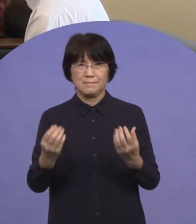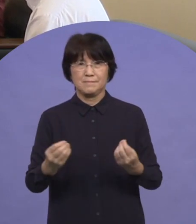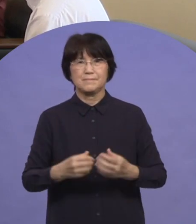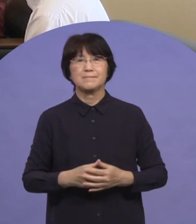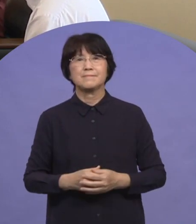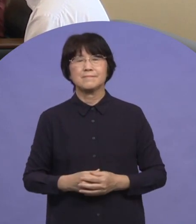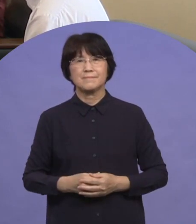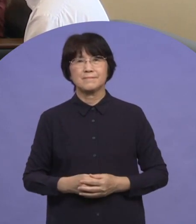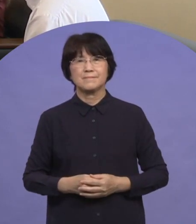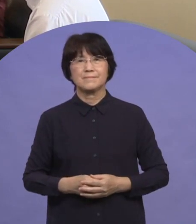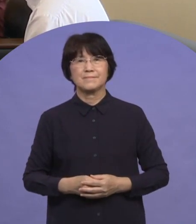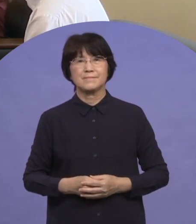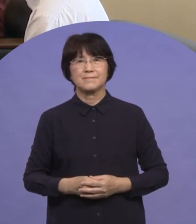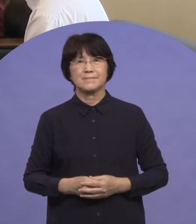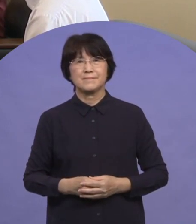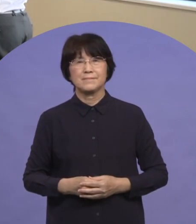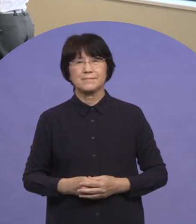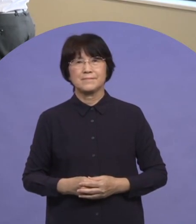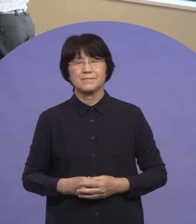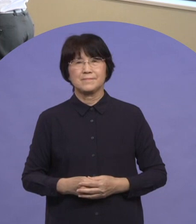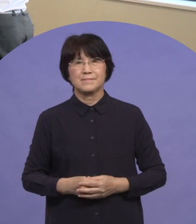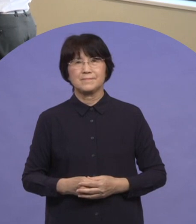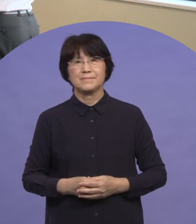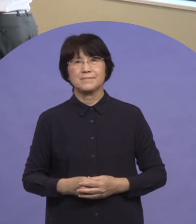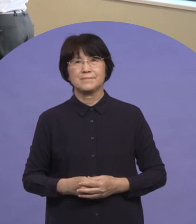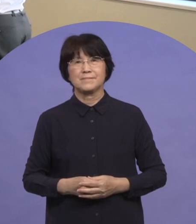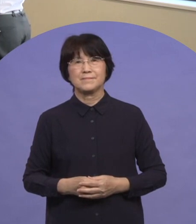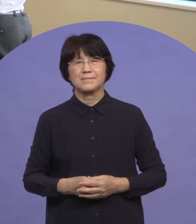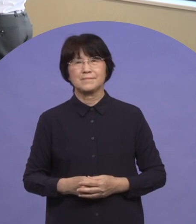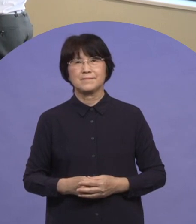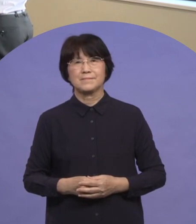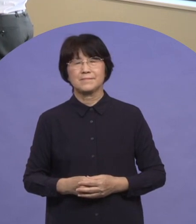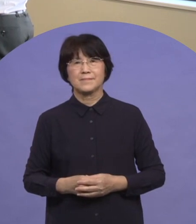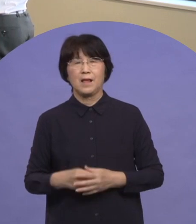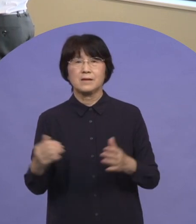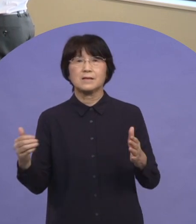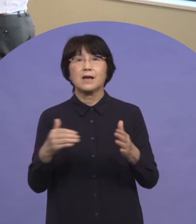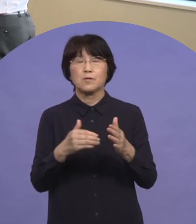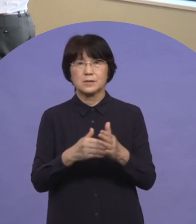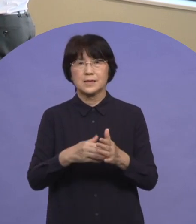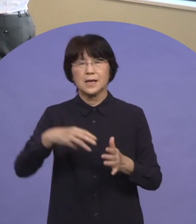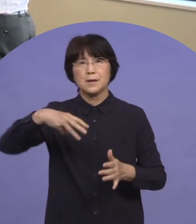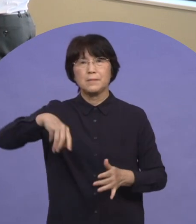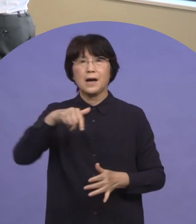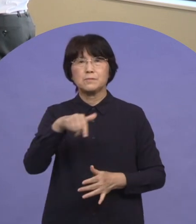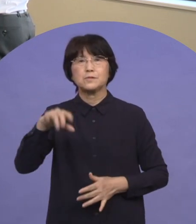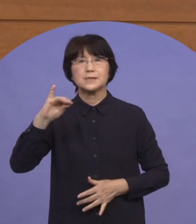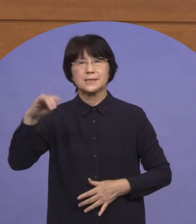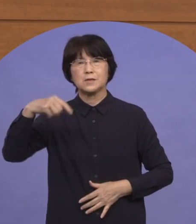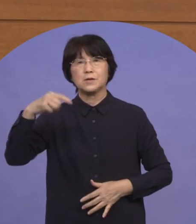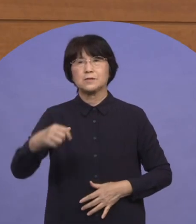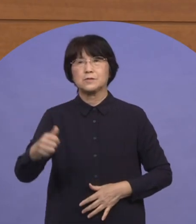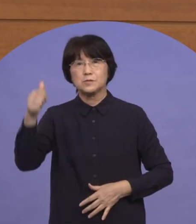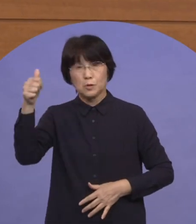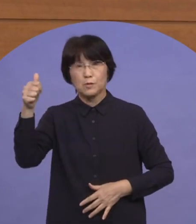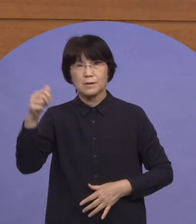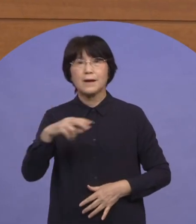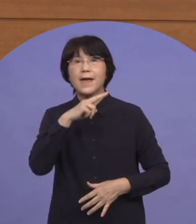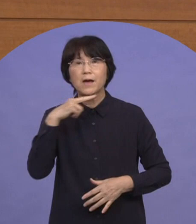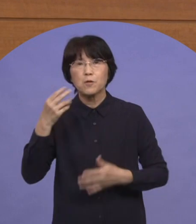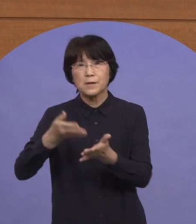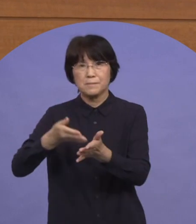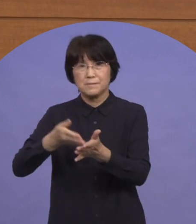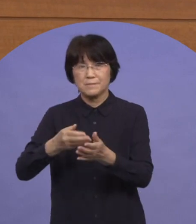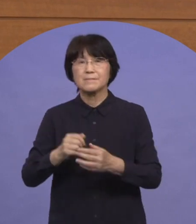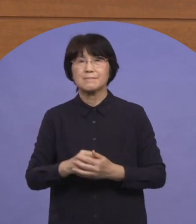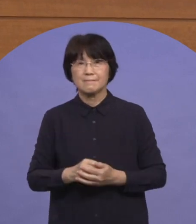ことを先生からあなたから吸収したと思います。 最後に馬淵教育長は英語で、ナディア